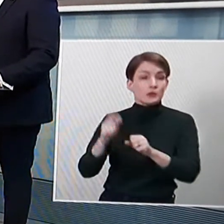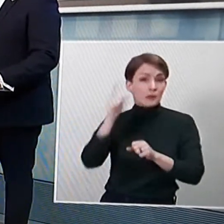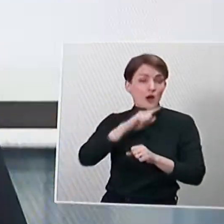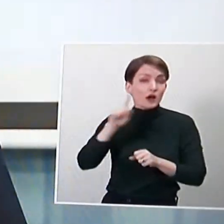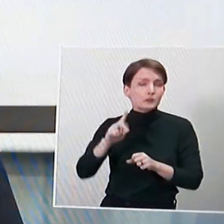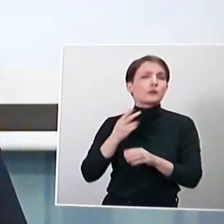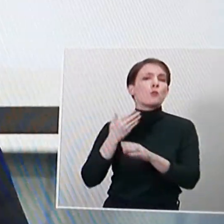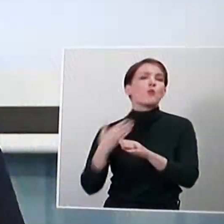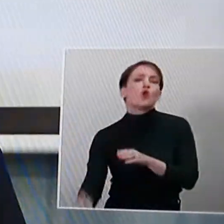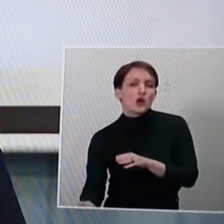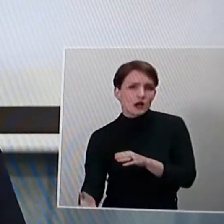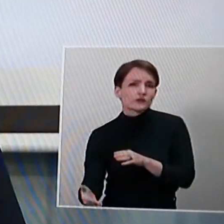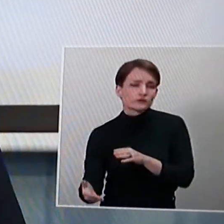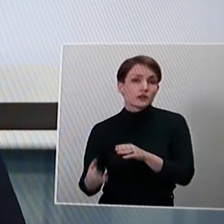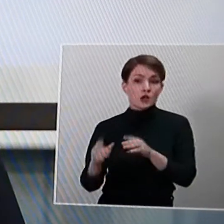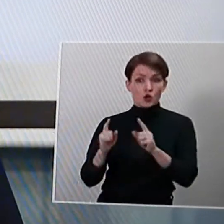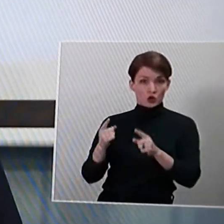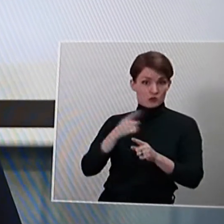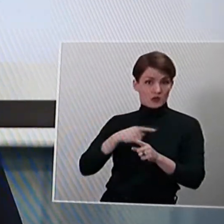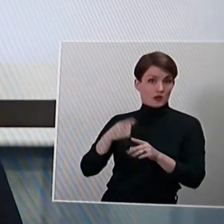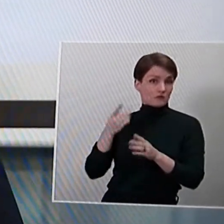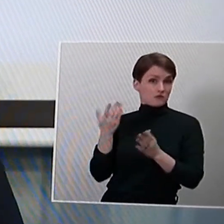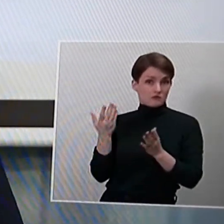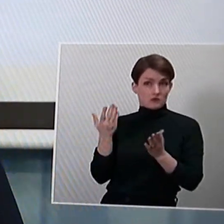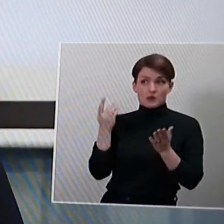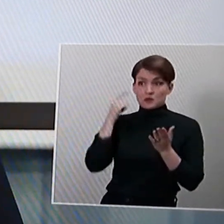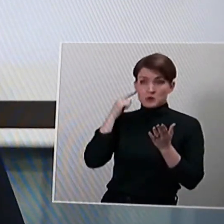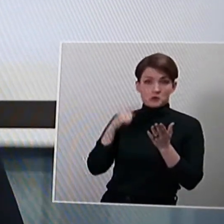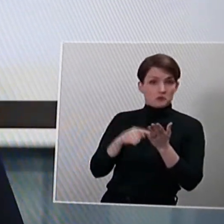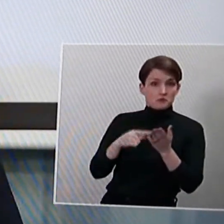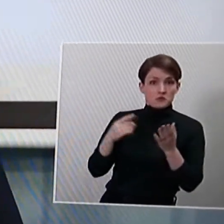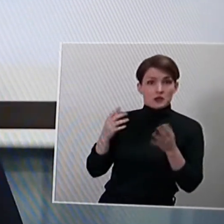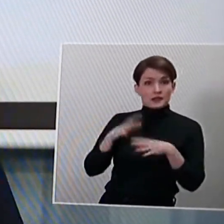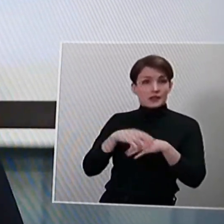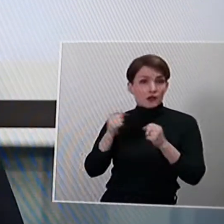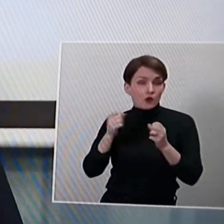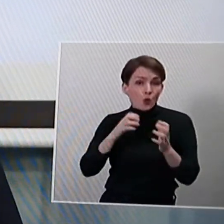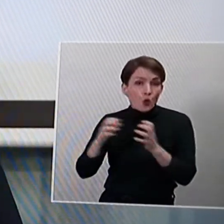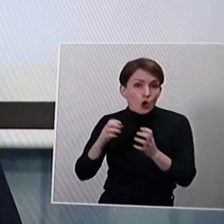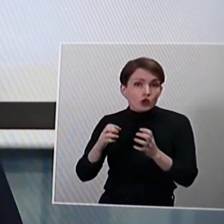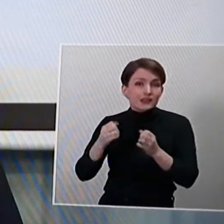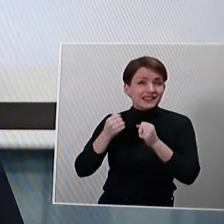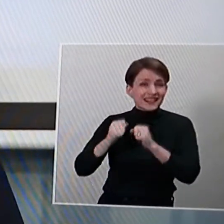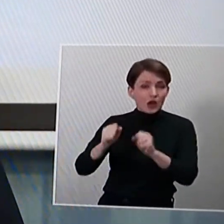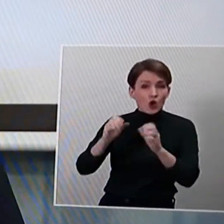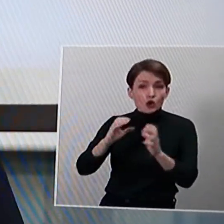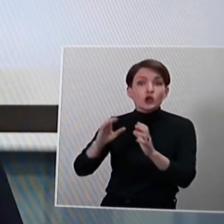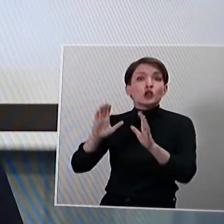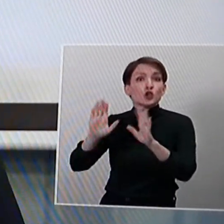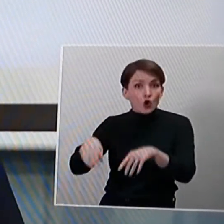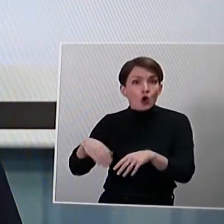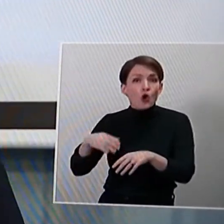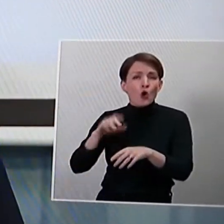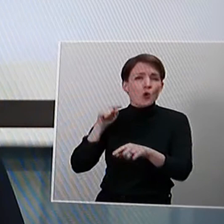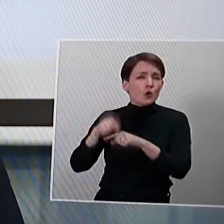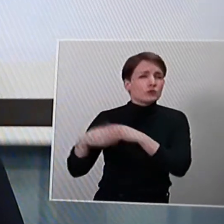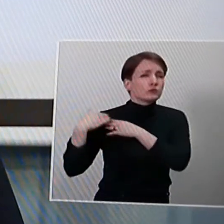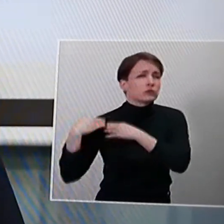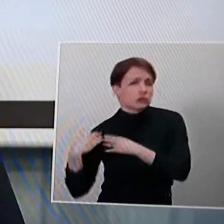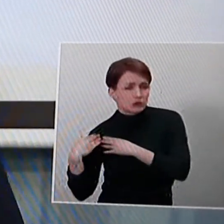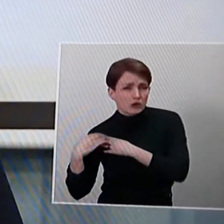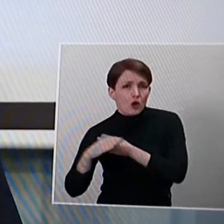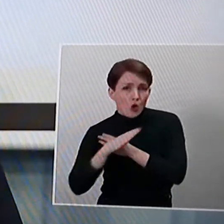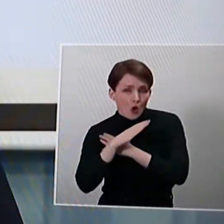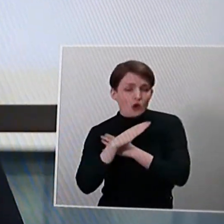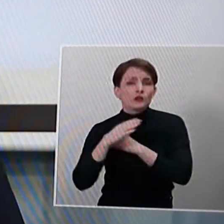me ajaudumme siihen tilanteeseen, että esimerkiksi terveydenhuollossa tai tehohoidossa on jo ylikuormittunut tilanne, niin edessä on